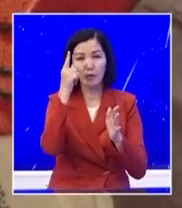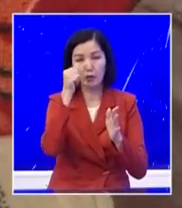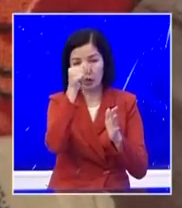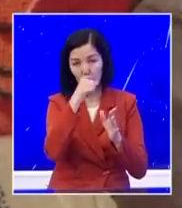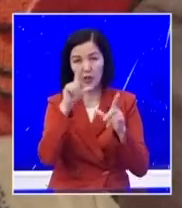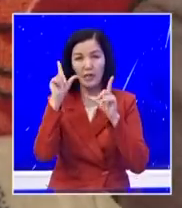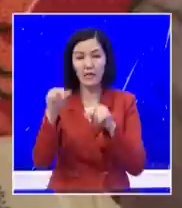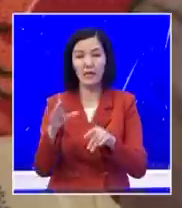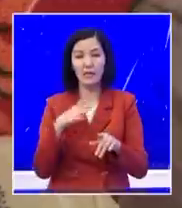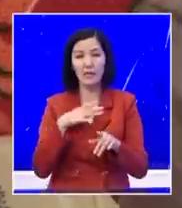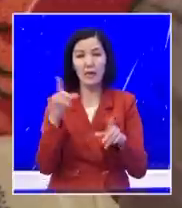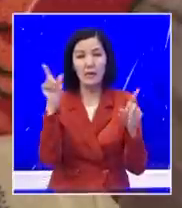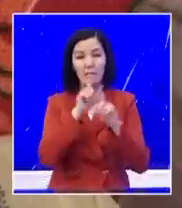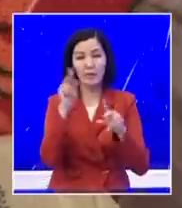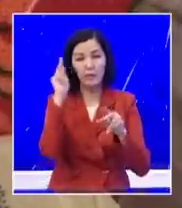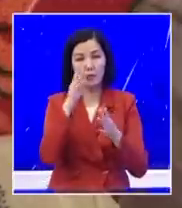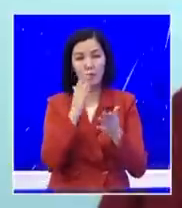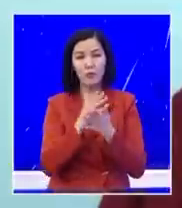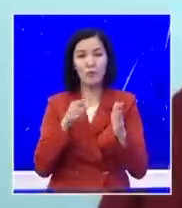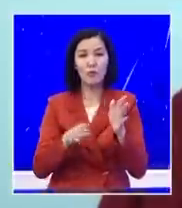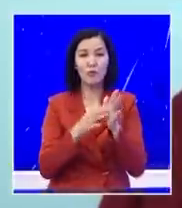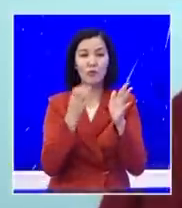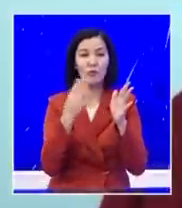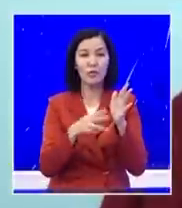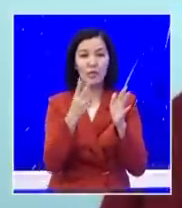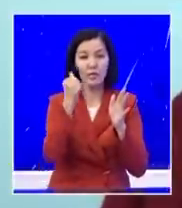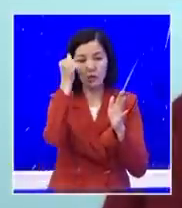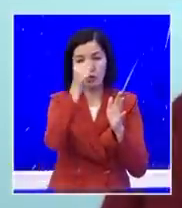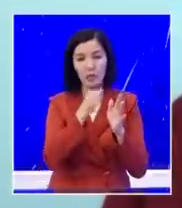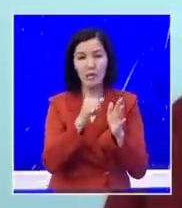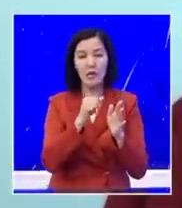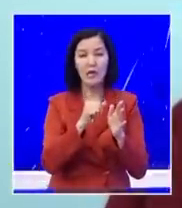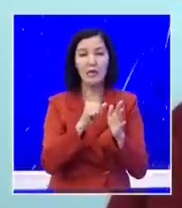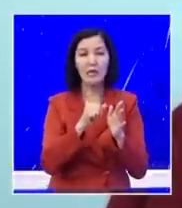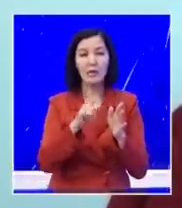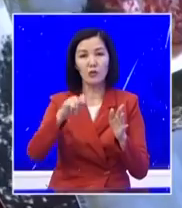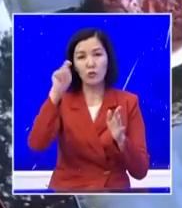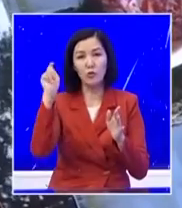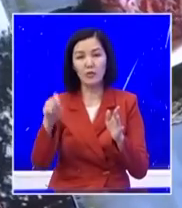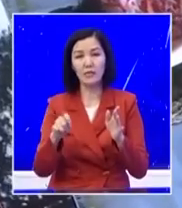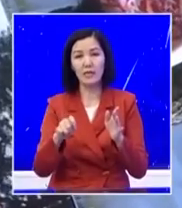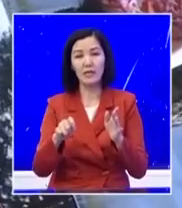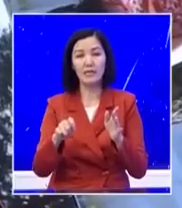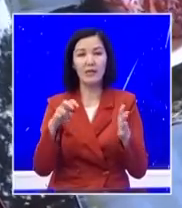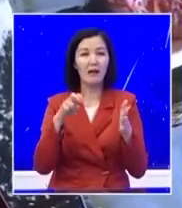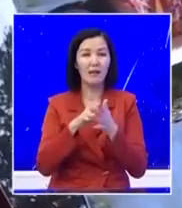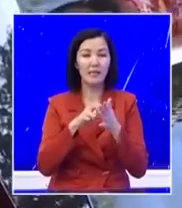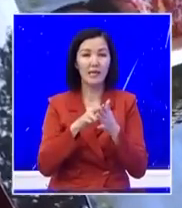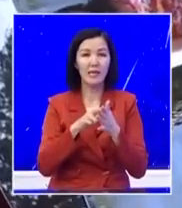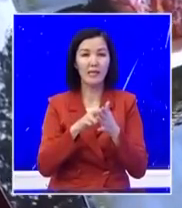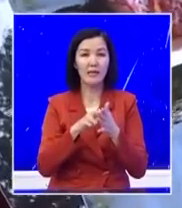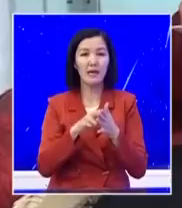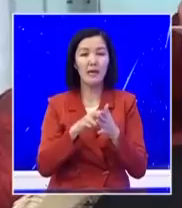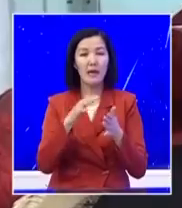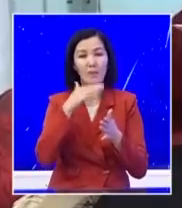кезде Сишенко мектепте оқып жүрген. 1942 жылдың ақпанында ұрыс даласынан қаралы хабар келеді. Бірақ әкесінің